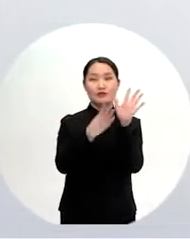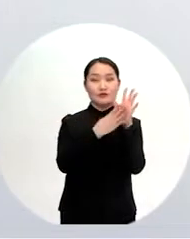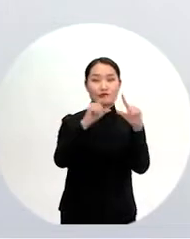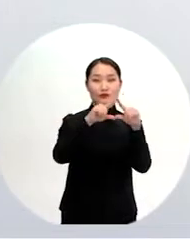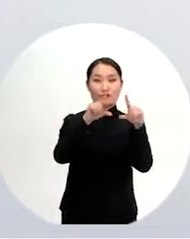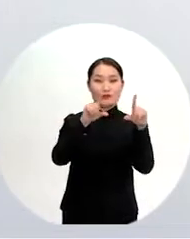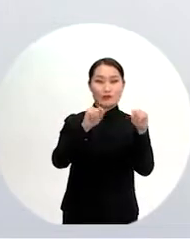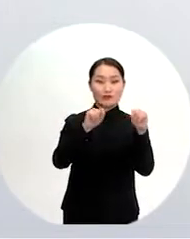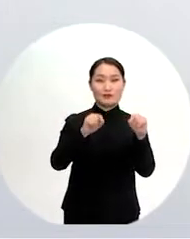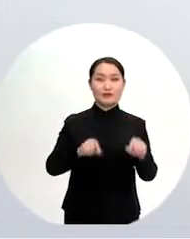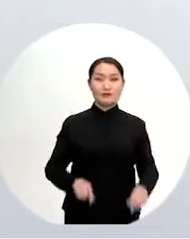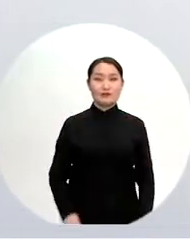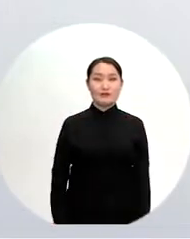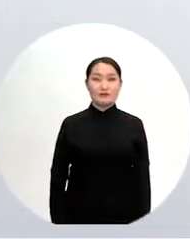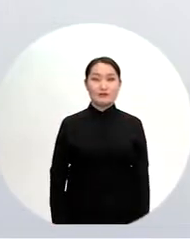9 дөрвөлжин.